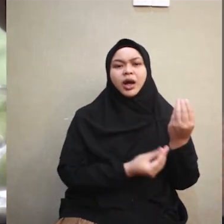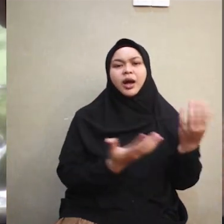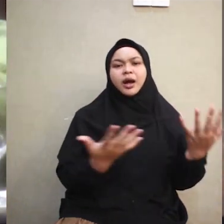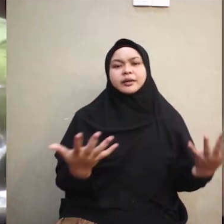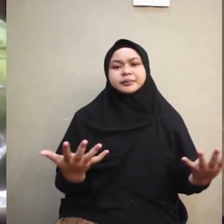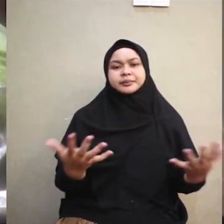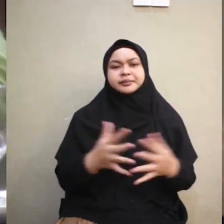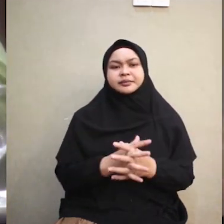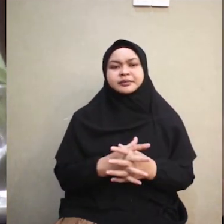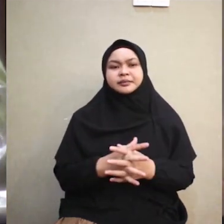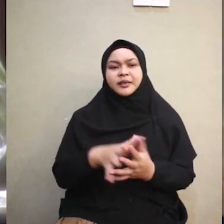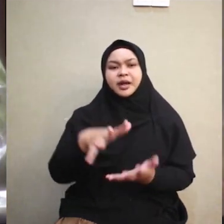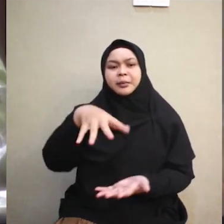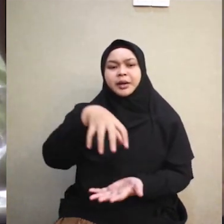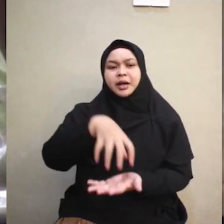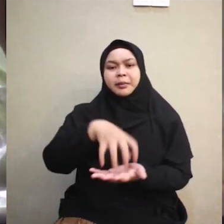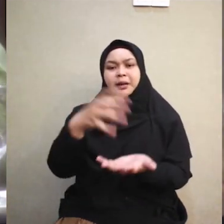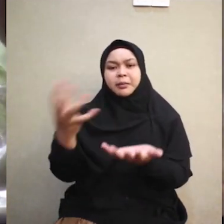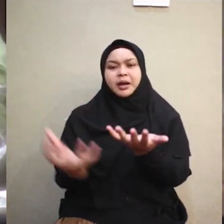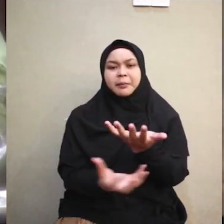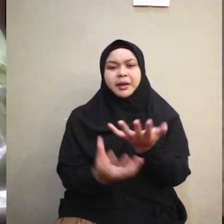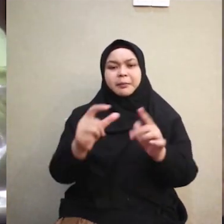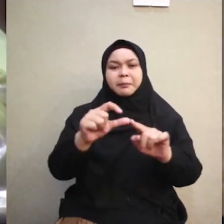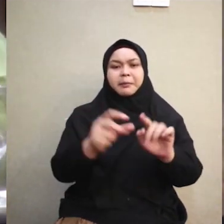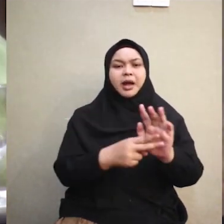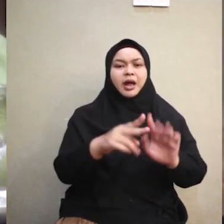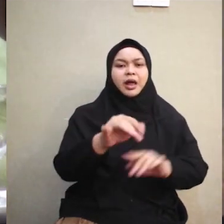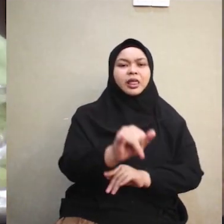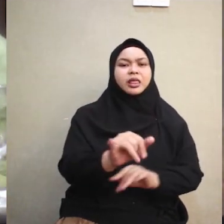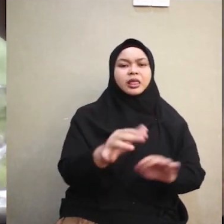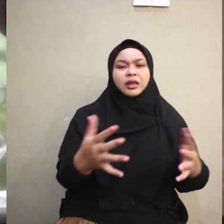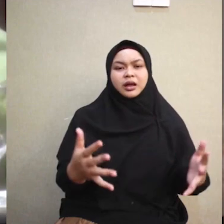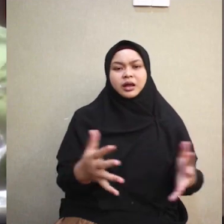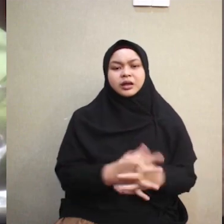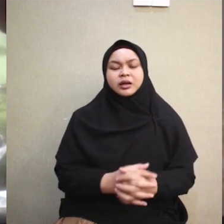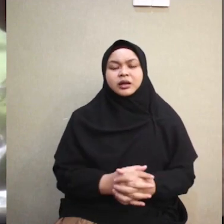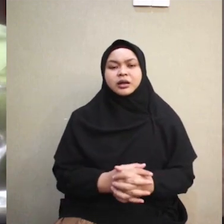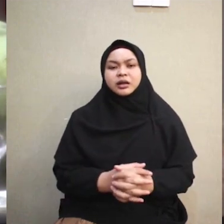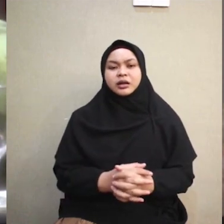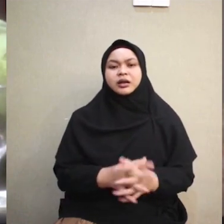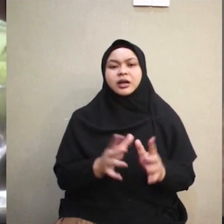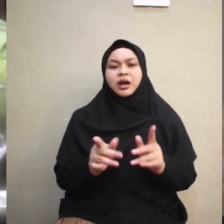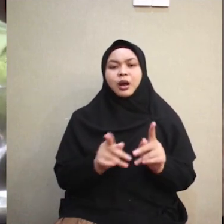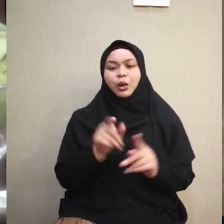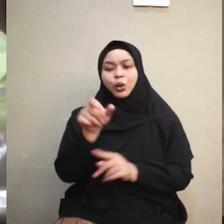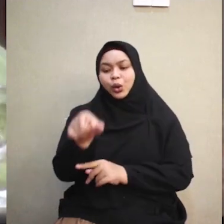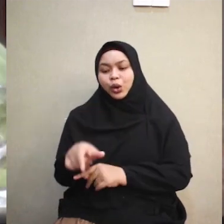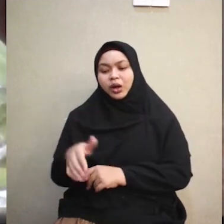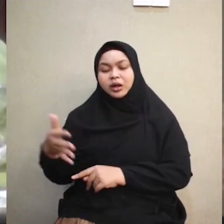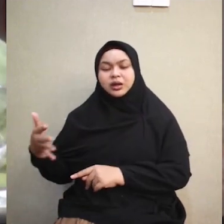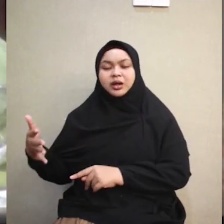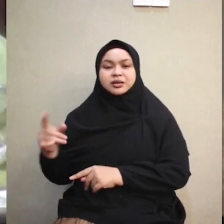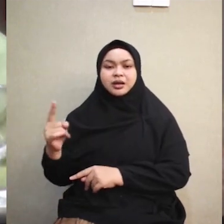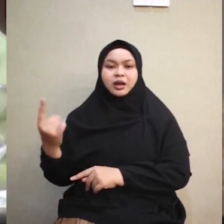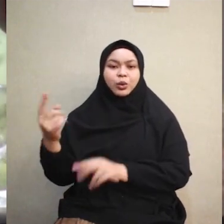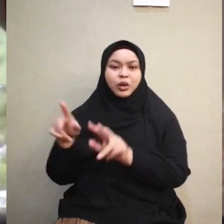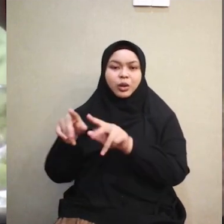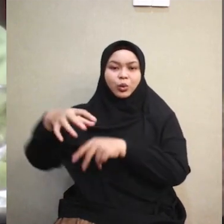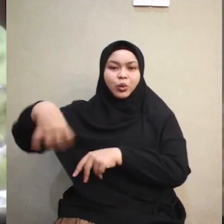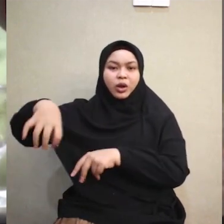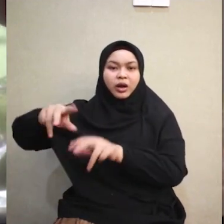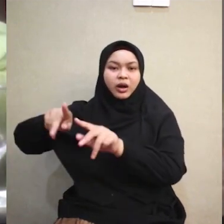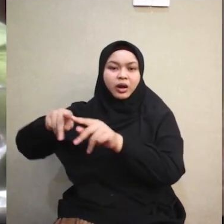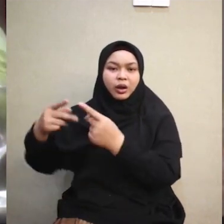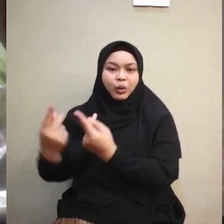penempatan dalam Panti dan sebagainya dan ketika seseorang ya misalkan dalam satu keluarga kemudian dia